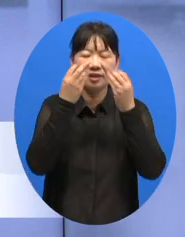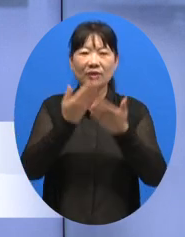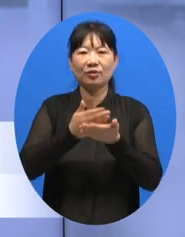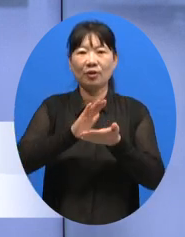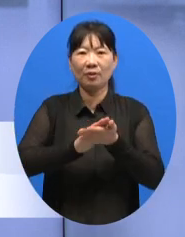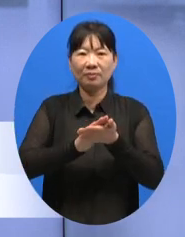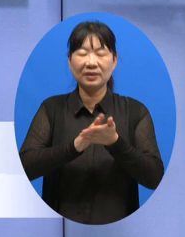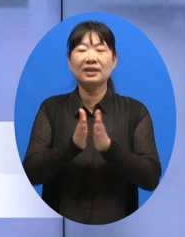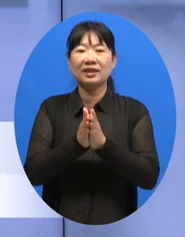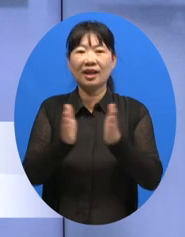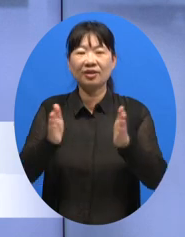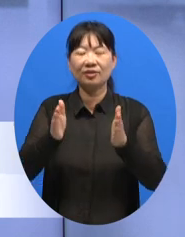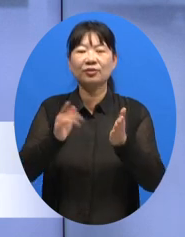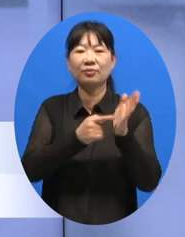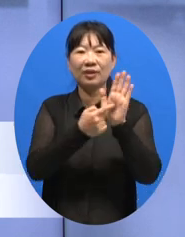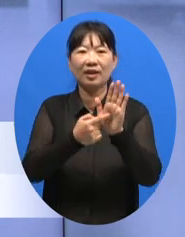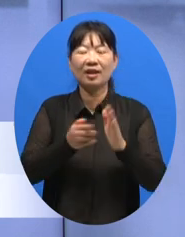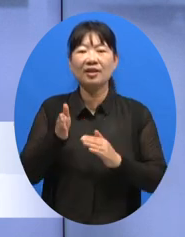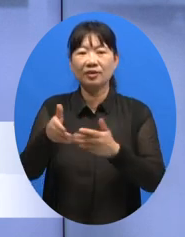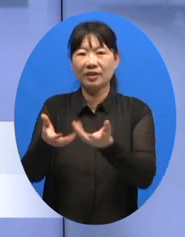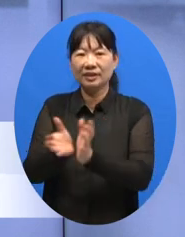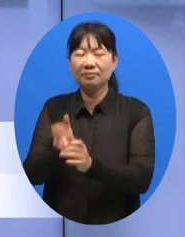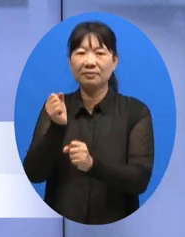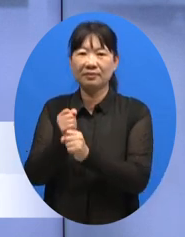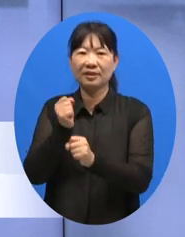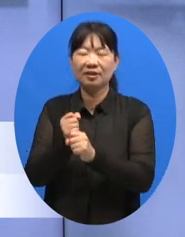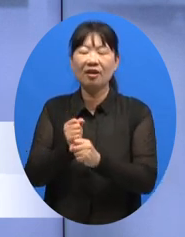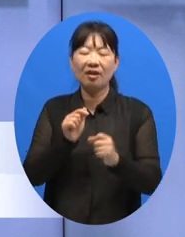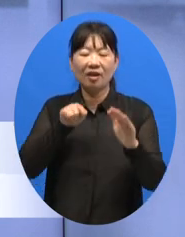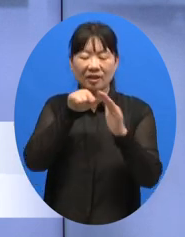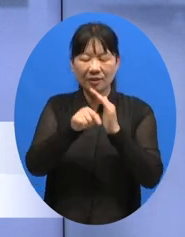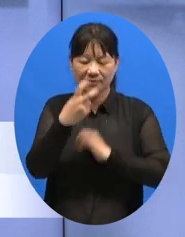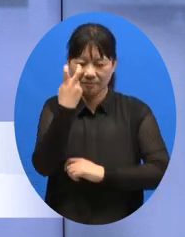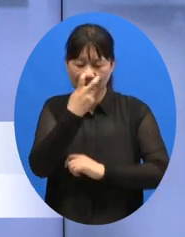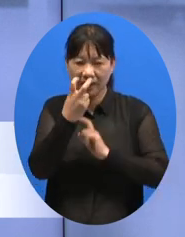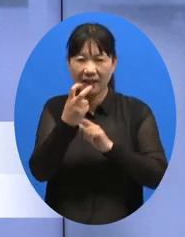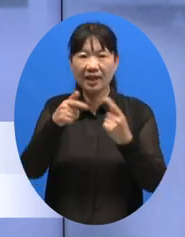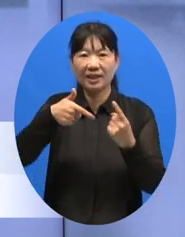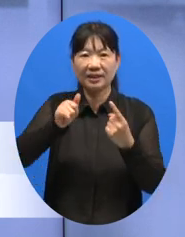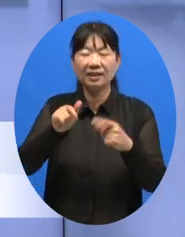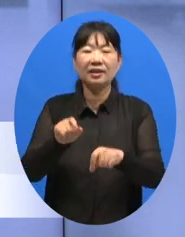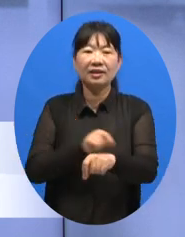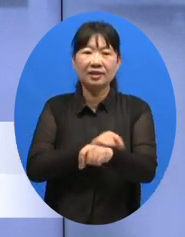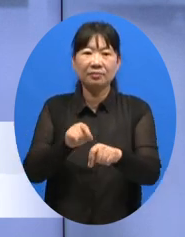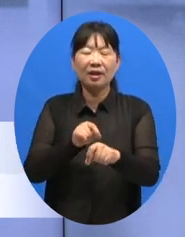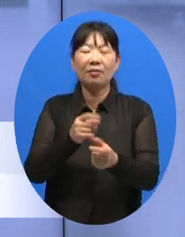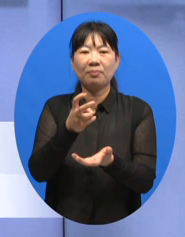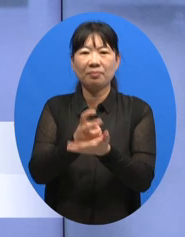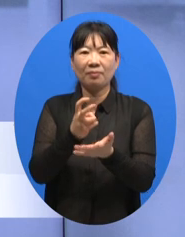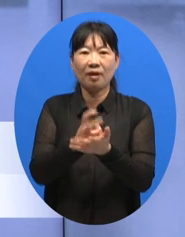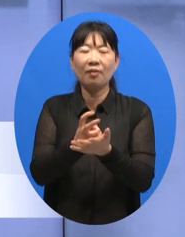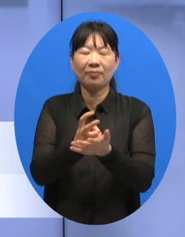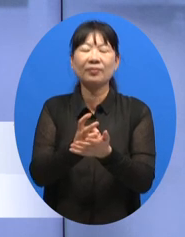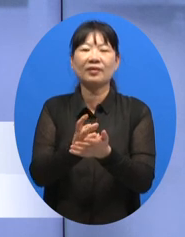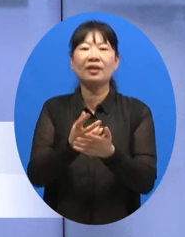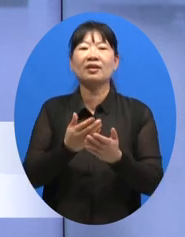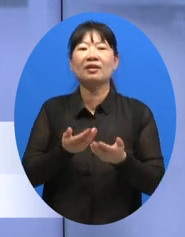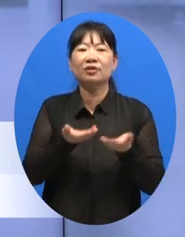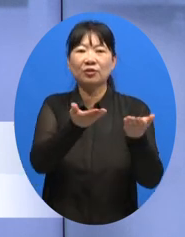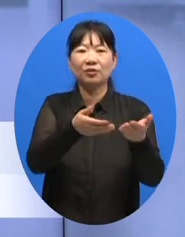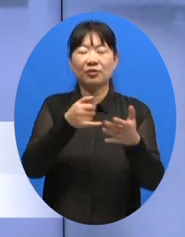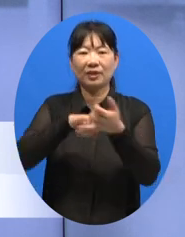재정비를 추진하겠다고 밝혔습니다. 전담팀을 꾸려 실태를 파악하고 일기 신도시 특별법 추진을 약속했습니다. 최창순 기자가